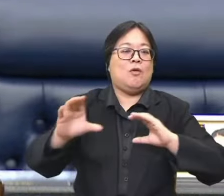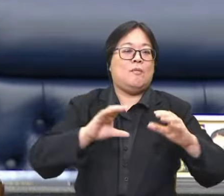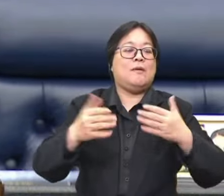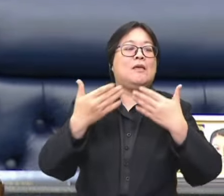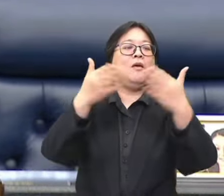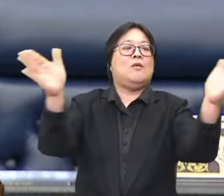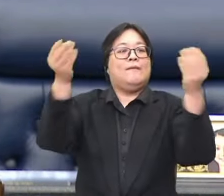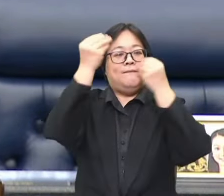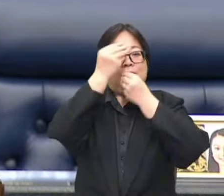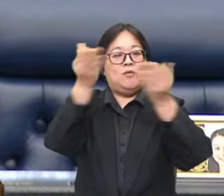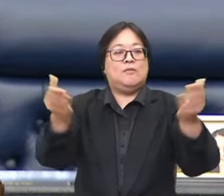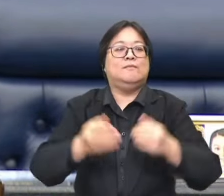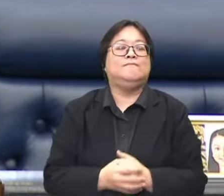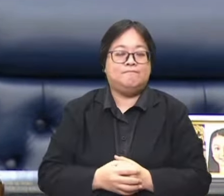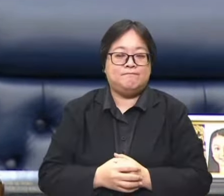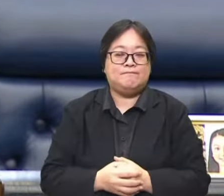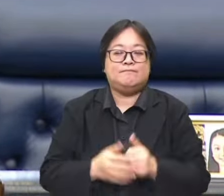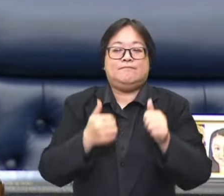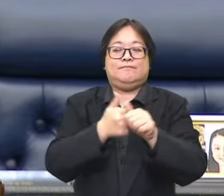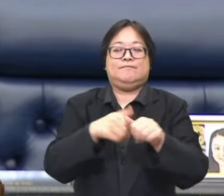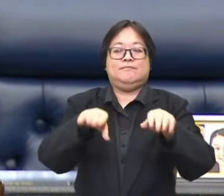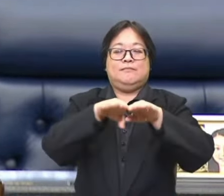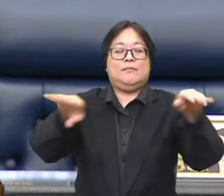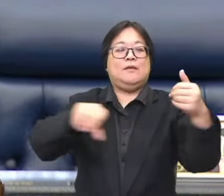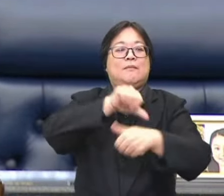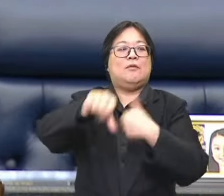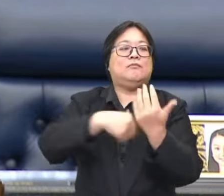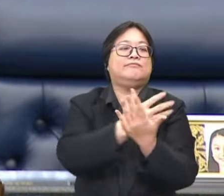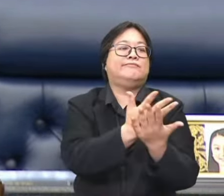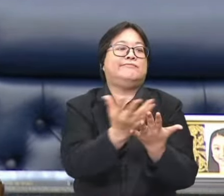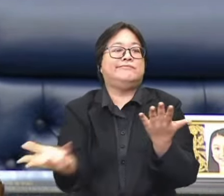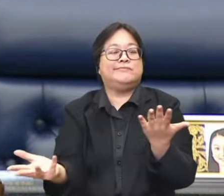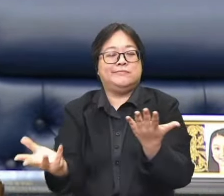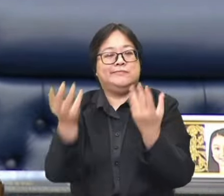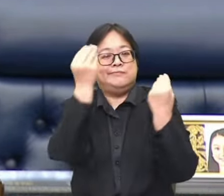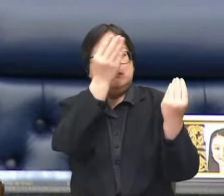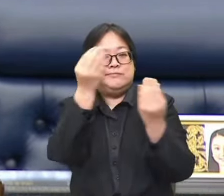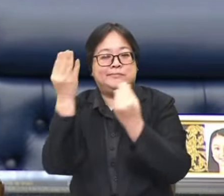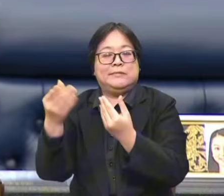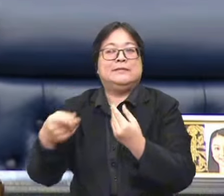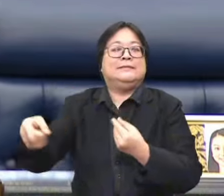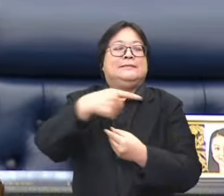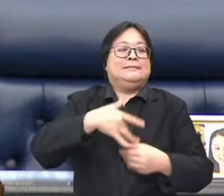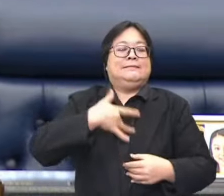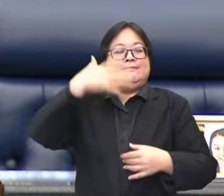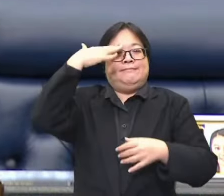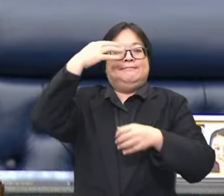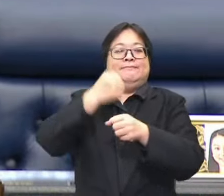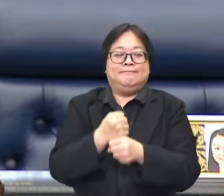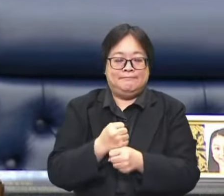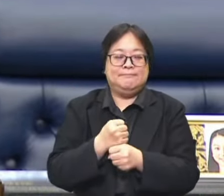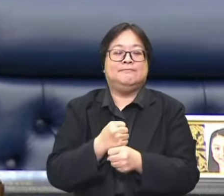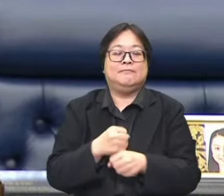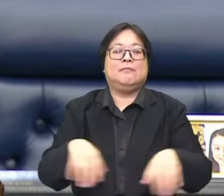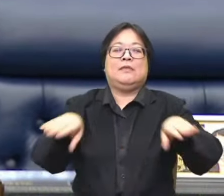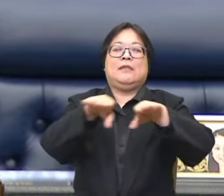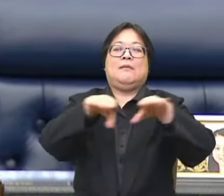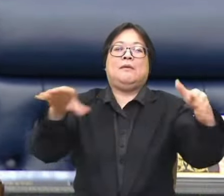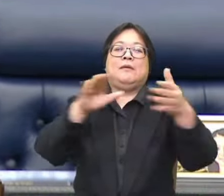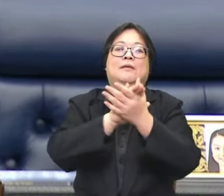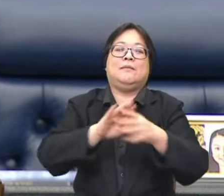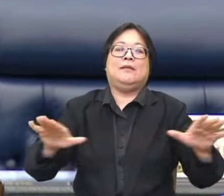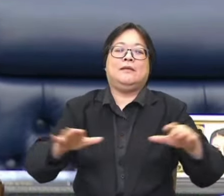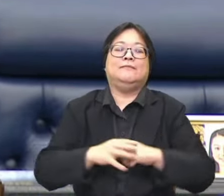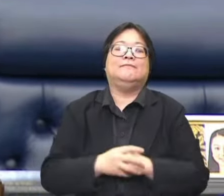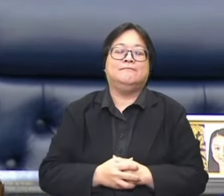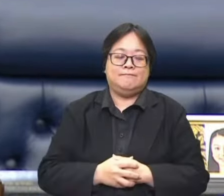awam dalam platform media sosial untuk memberi makluman dan keyakinan kepada masyarakat mengenai tahap keselamatan